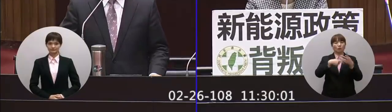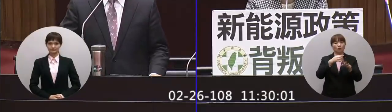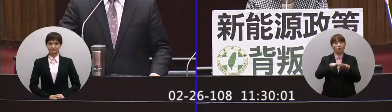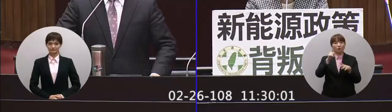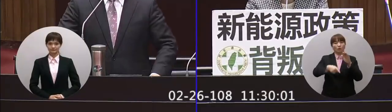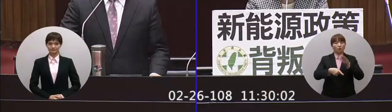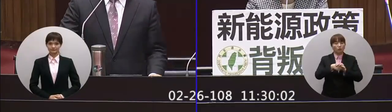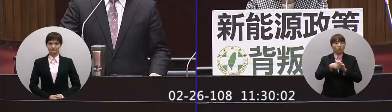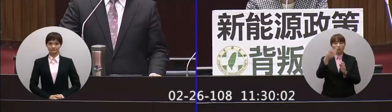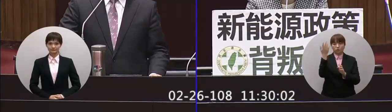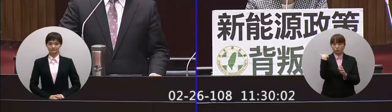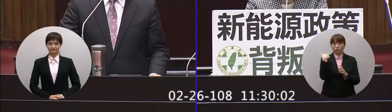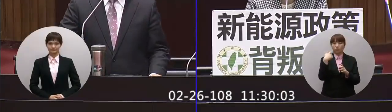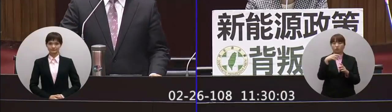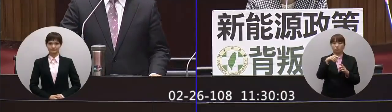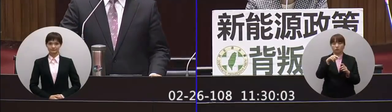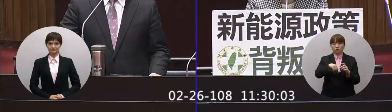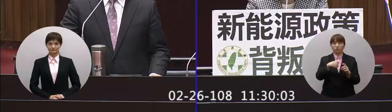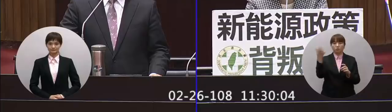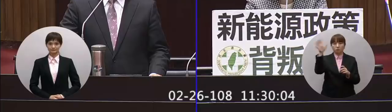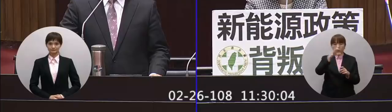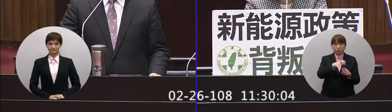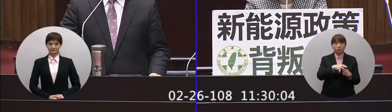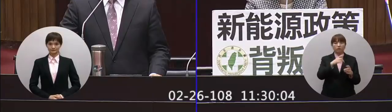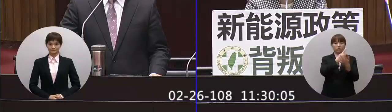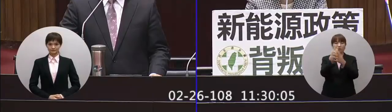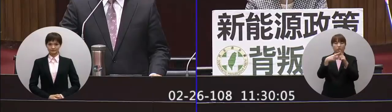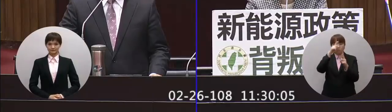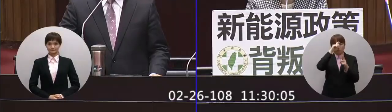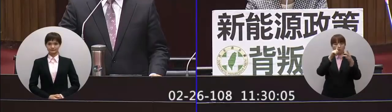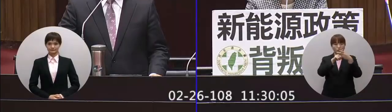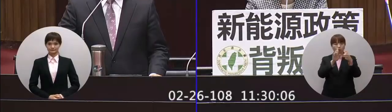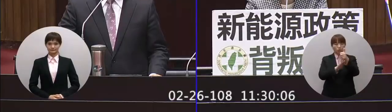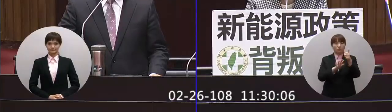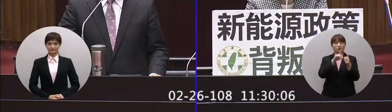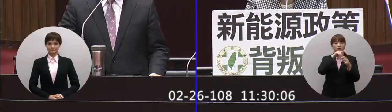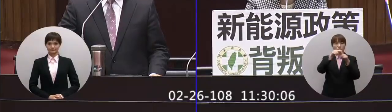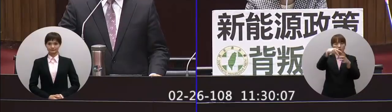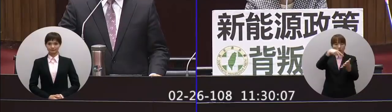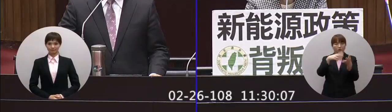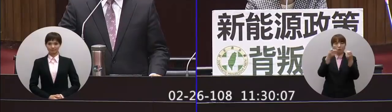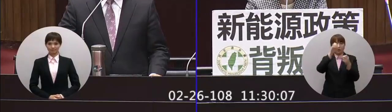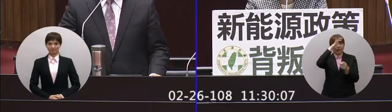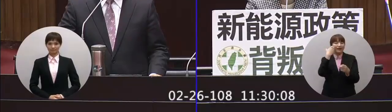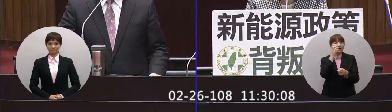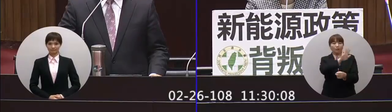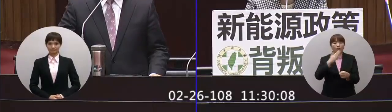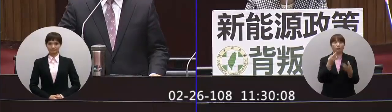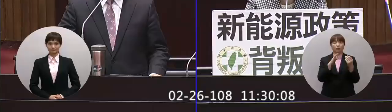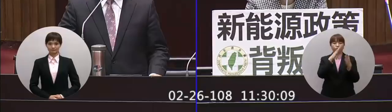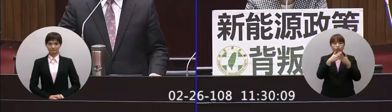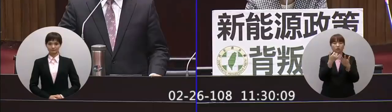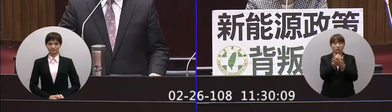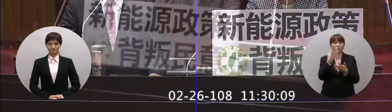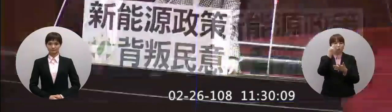会违反过去这样子的一个惯例？大家都希望中选会主委是中立化、无党籍化，因为他必须超然